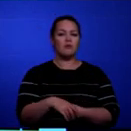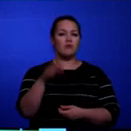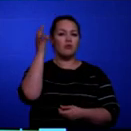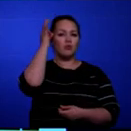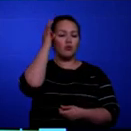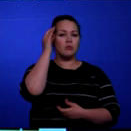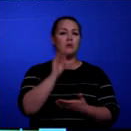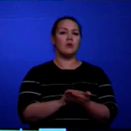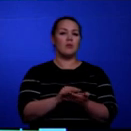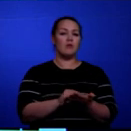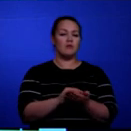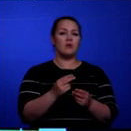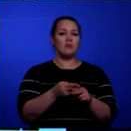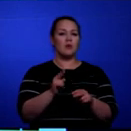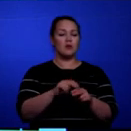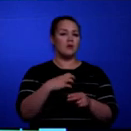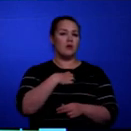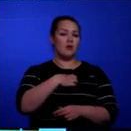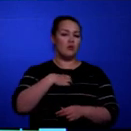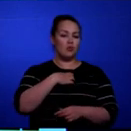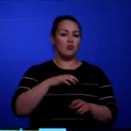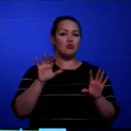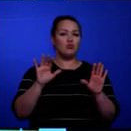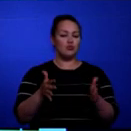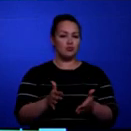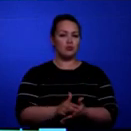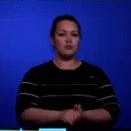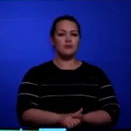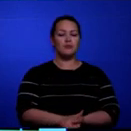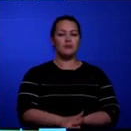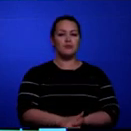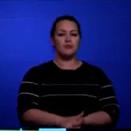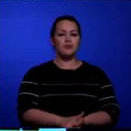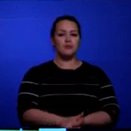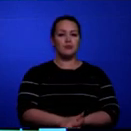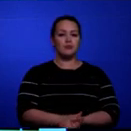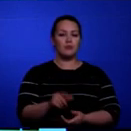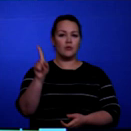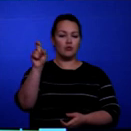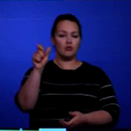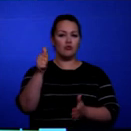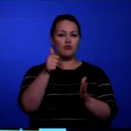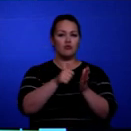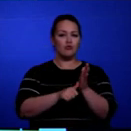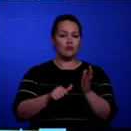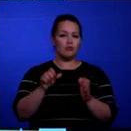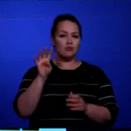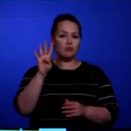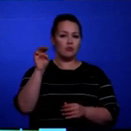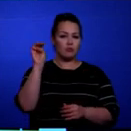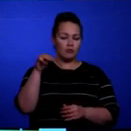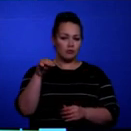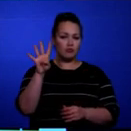и повторим этот особый случай и так 160 4410